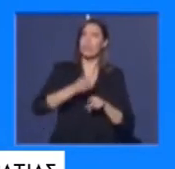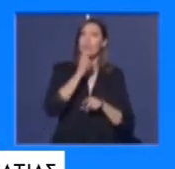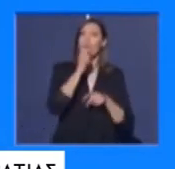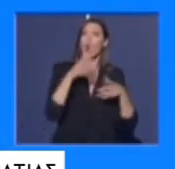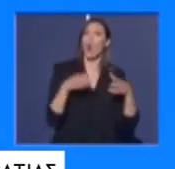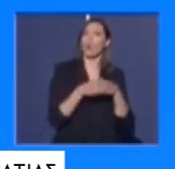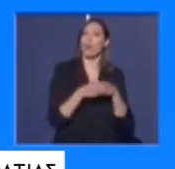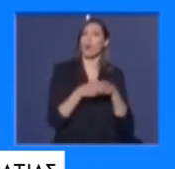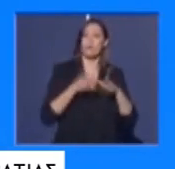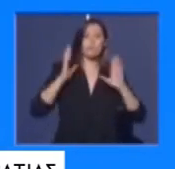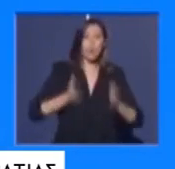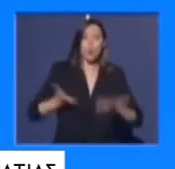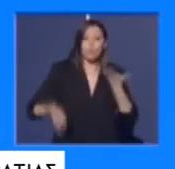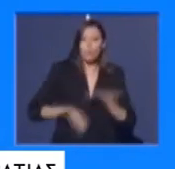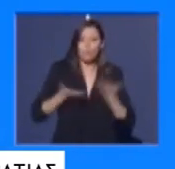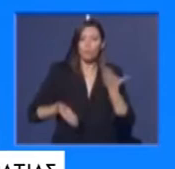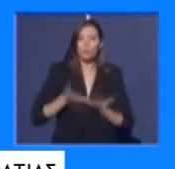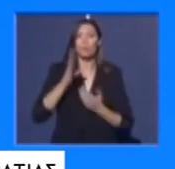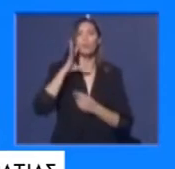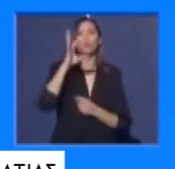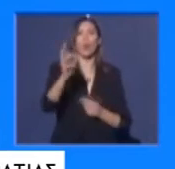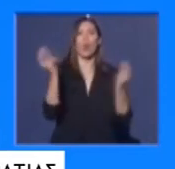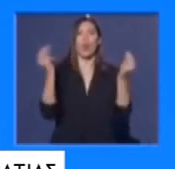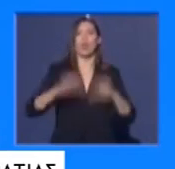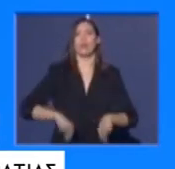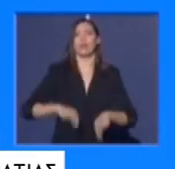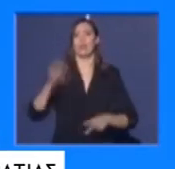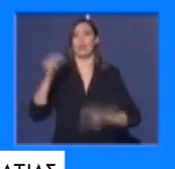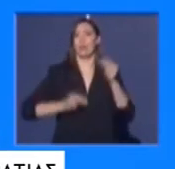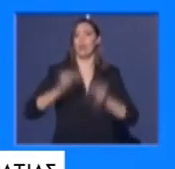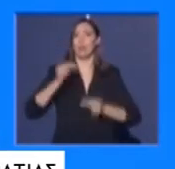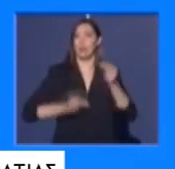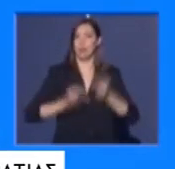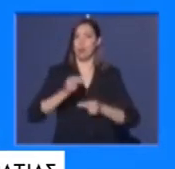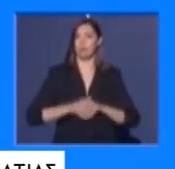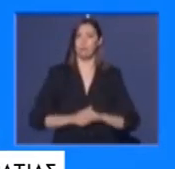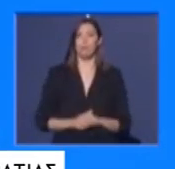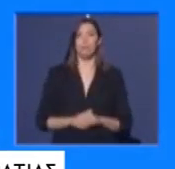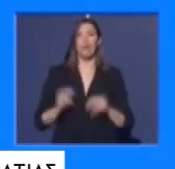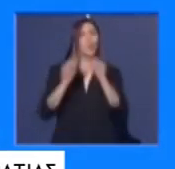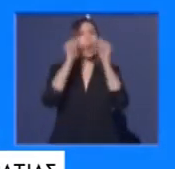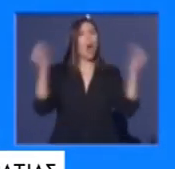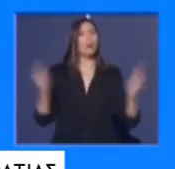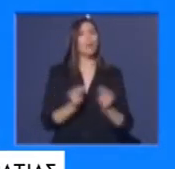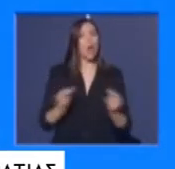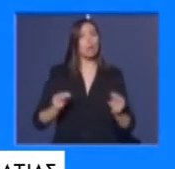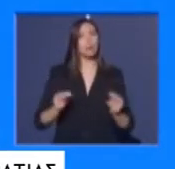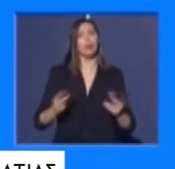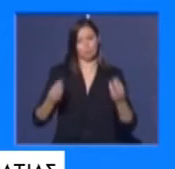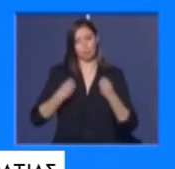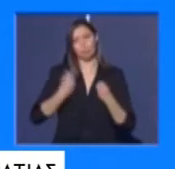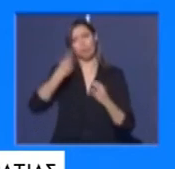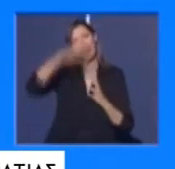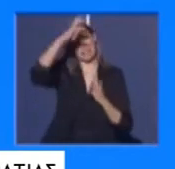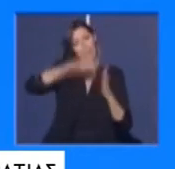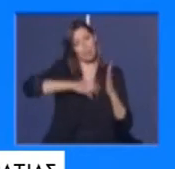συμβάλλουν στην αντιμετώπιση τους και κατέληξαν σε ένα συνεκτικό πολιτικό κείμενο συμπερασμάτων το